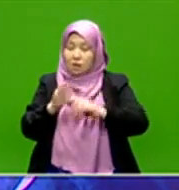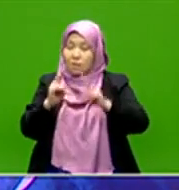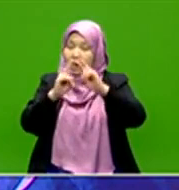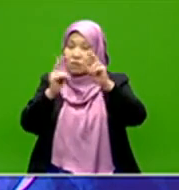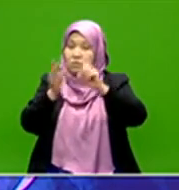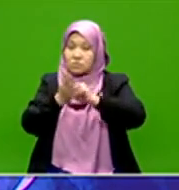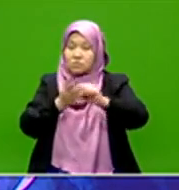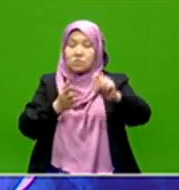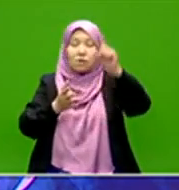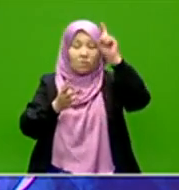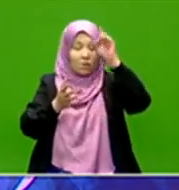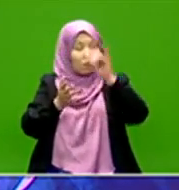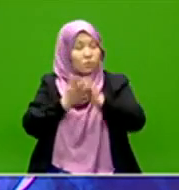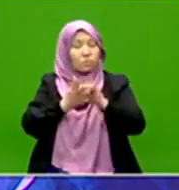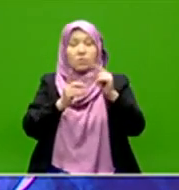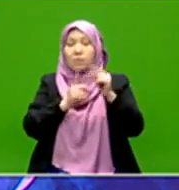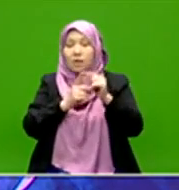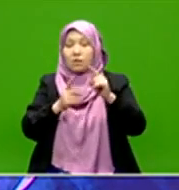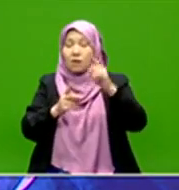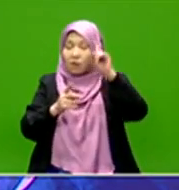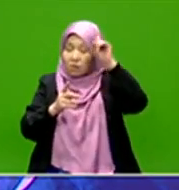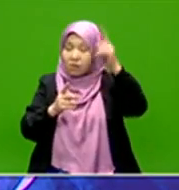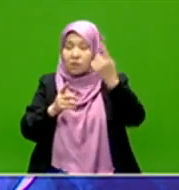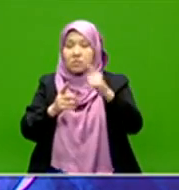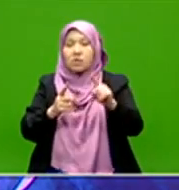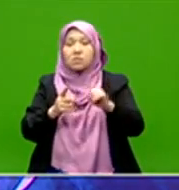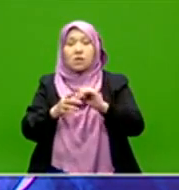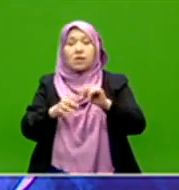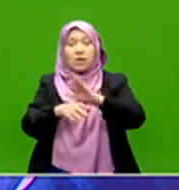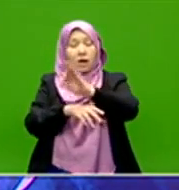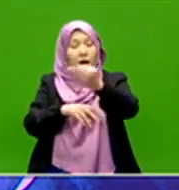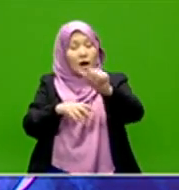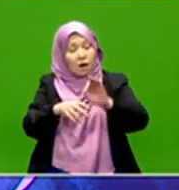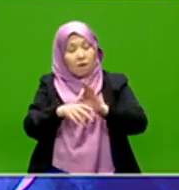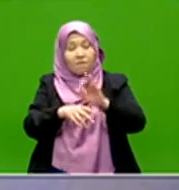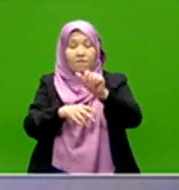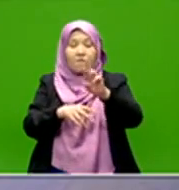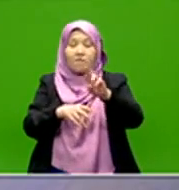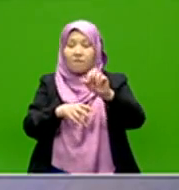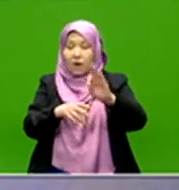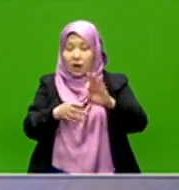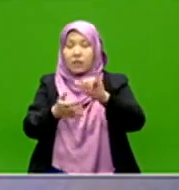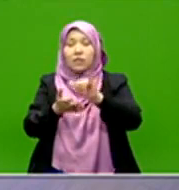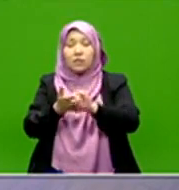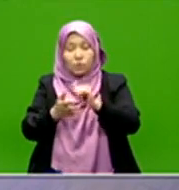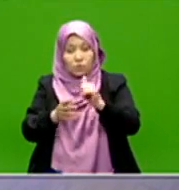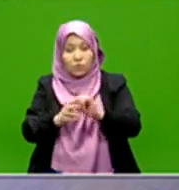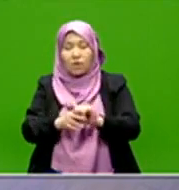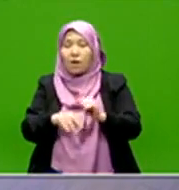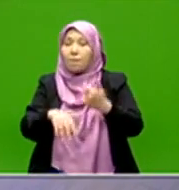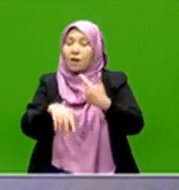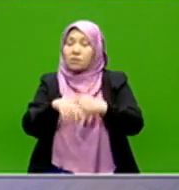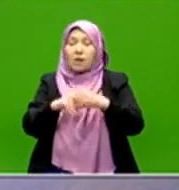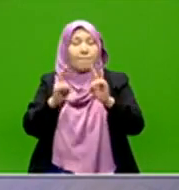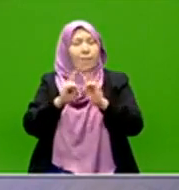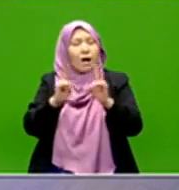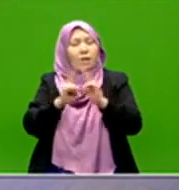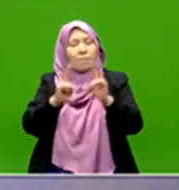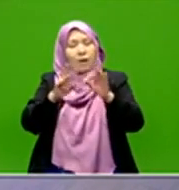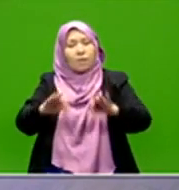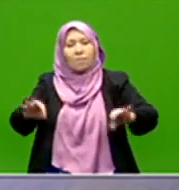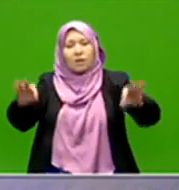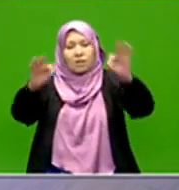pengalaman yang saya lupa sas di Arafah sas, iaitulah saat kemuncak tu saya berada di